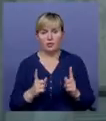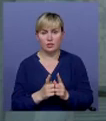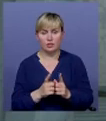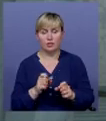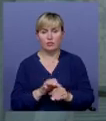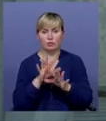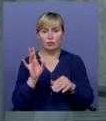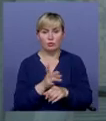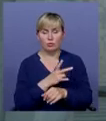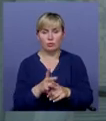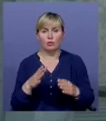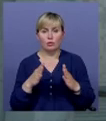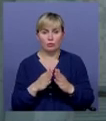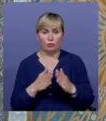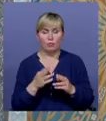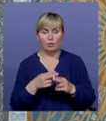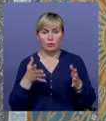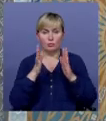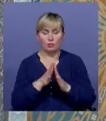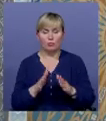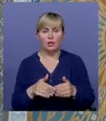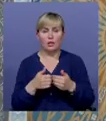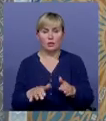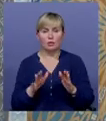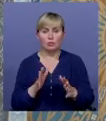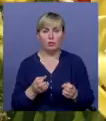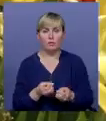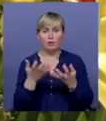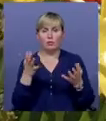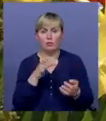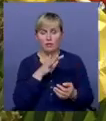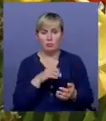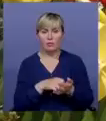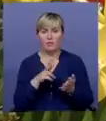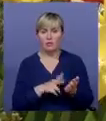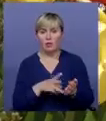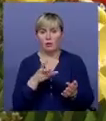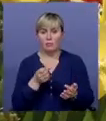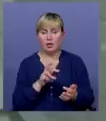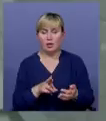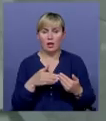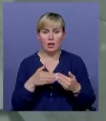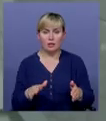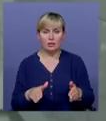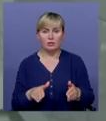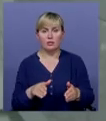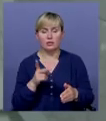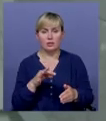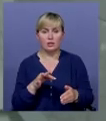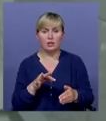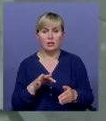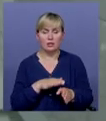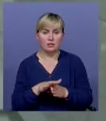священную ночь дома, так как мечети будут открыты только в дневное время. 18 мая двери храмов открываются для